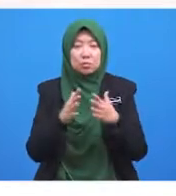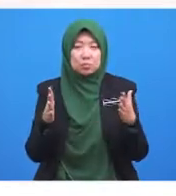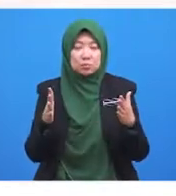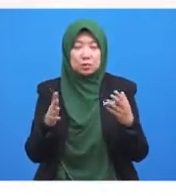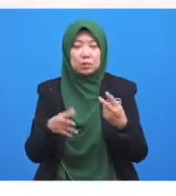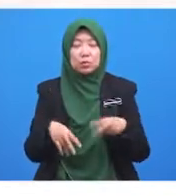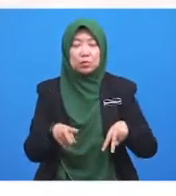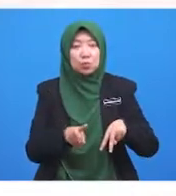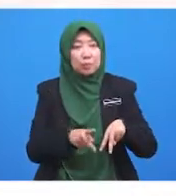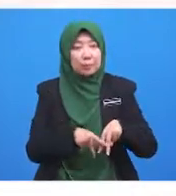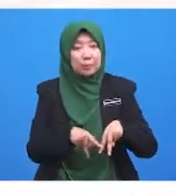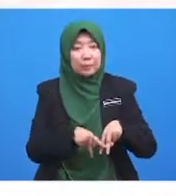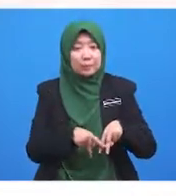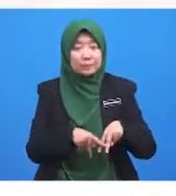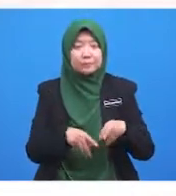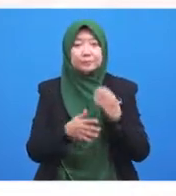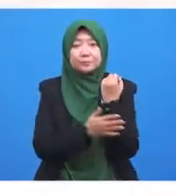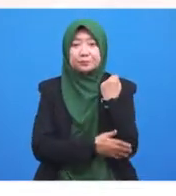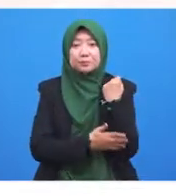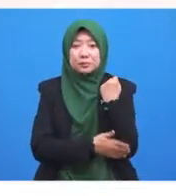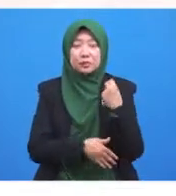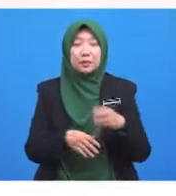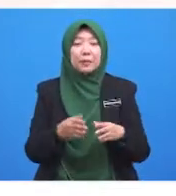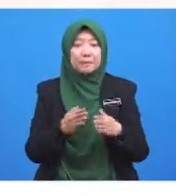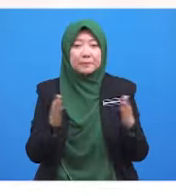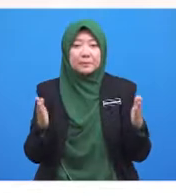dan otot pinggul atau bahagian yang besar.